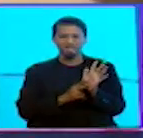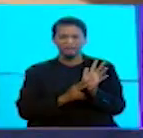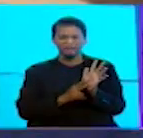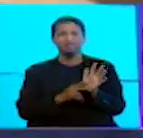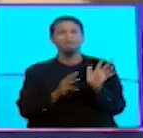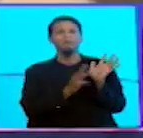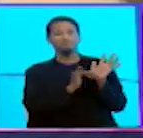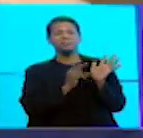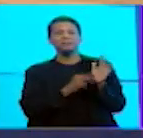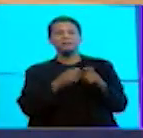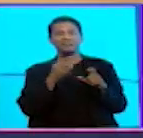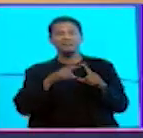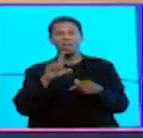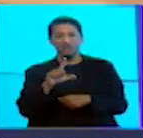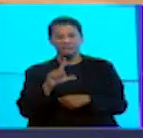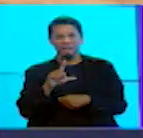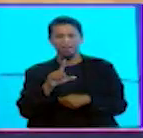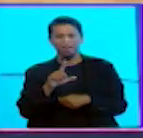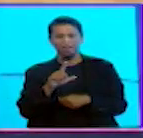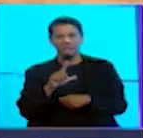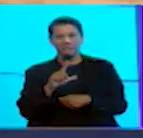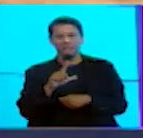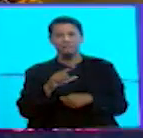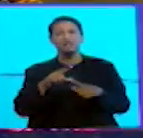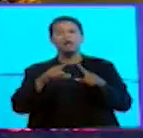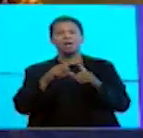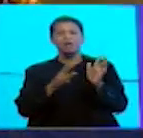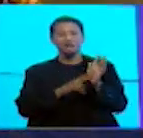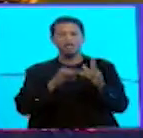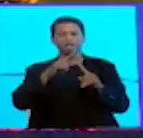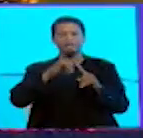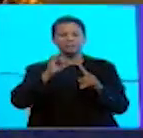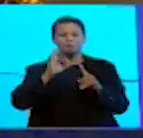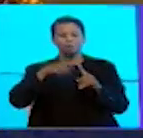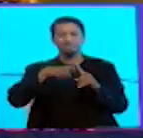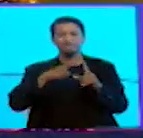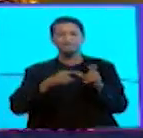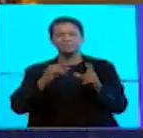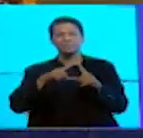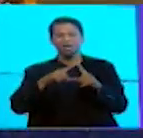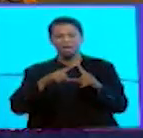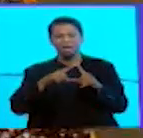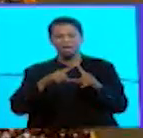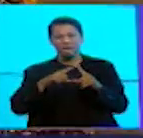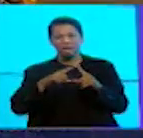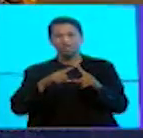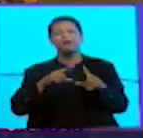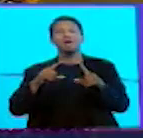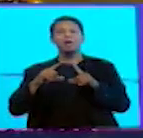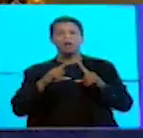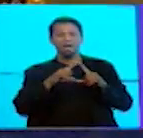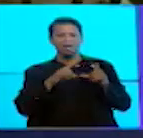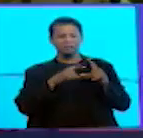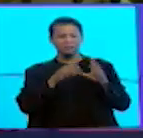namanya antioksidan juga termasuk di situ. Ya, disebutkan komponen-komponen dari asam amino yang ada di situ juga bisa menyebabkan sebagai anti radang,